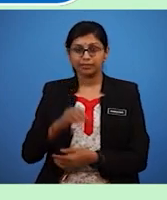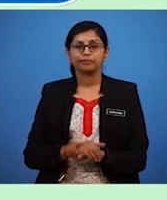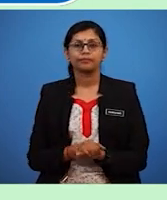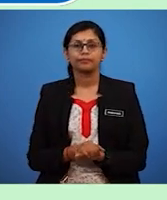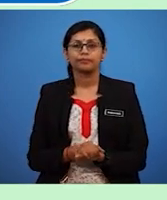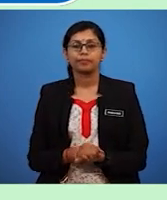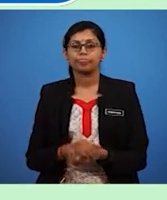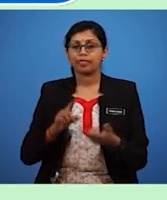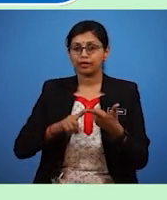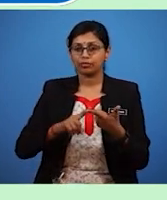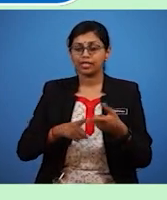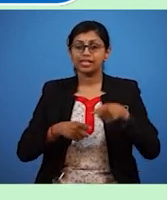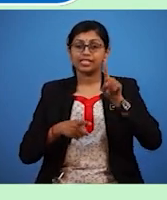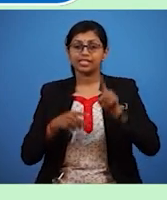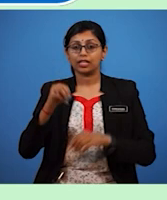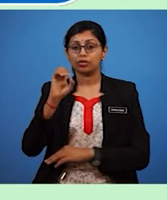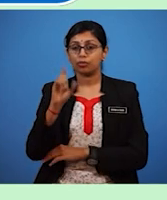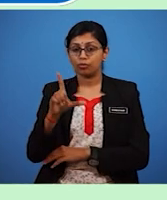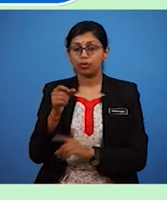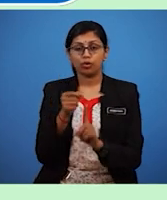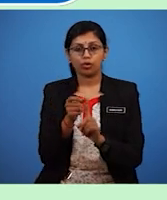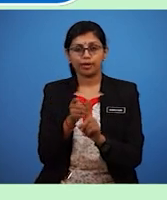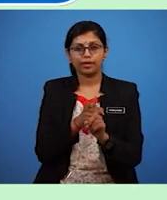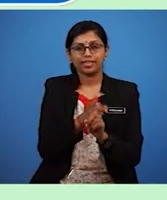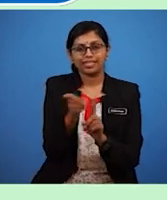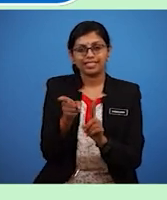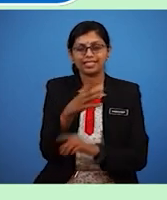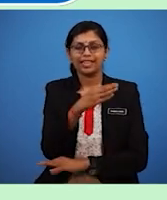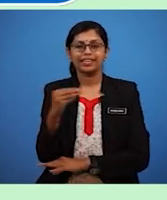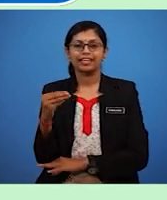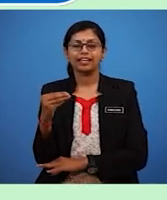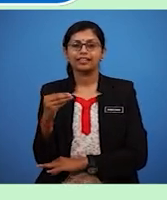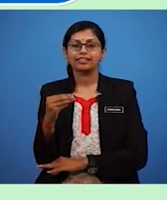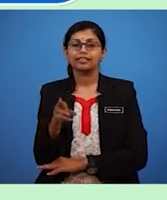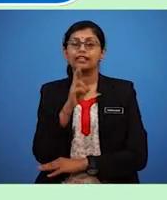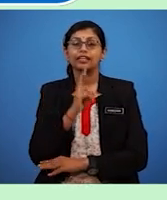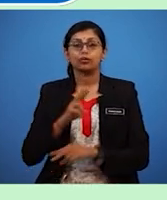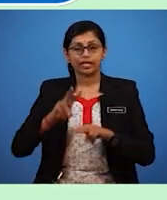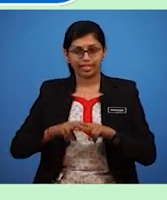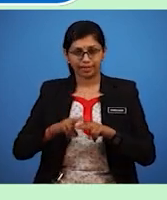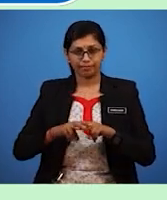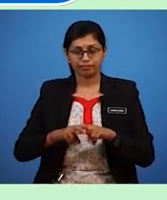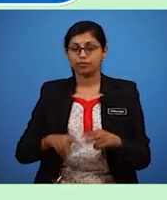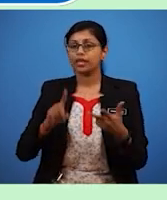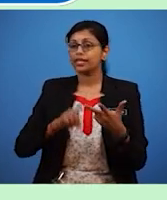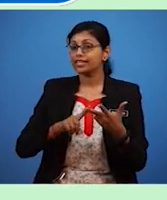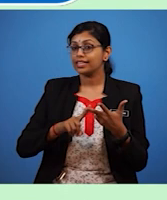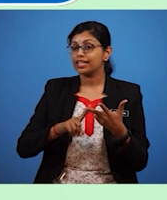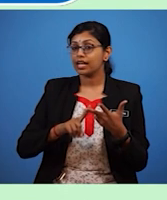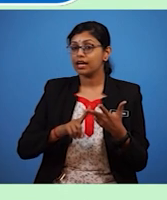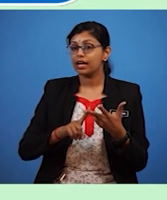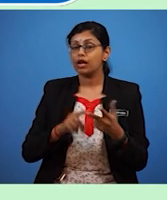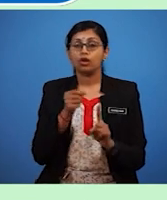satu mologam yang disesar, dan ketiga, logam yang lebih